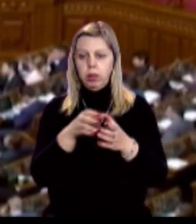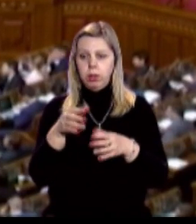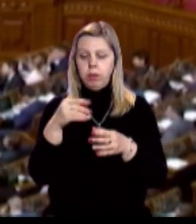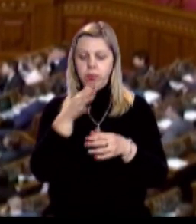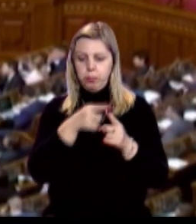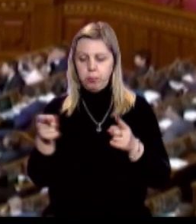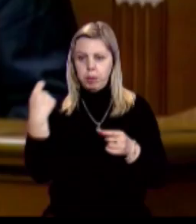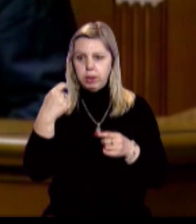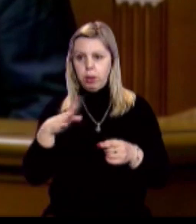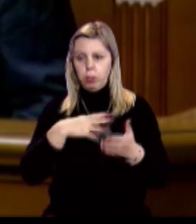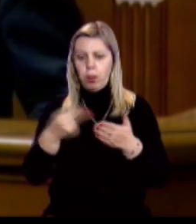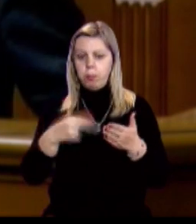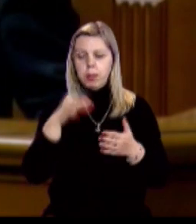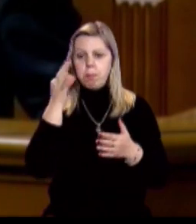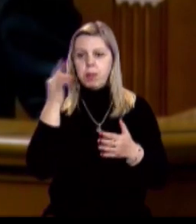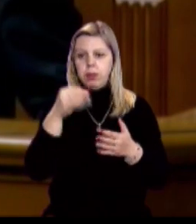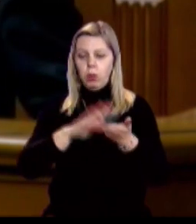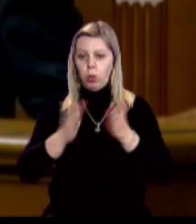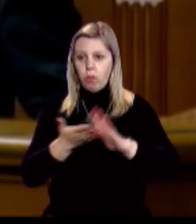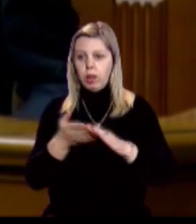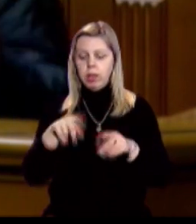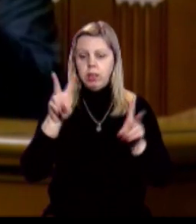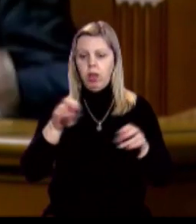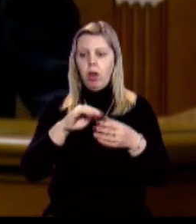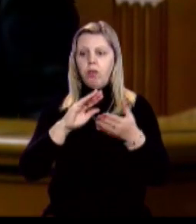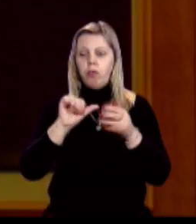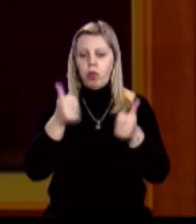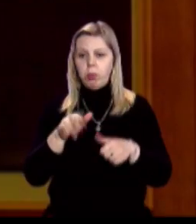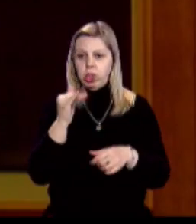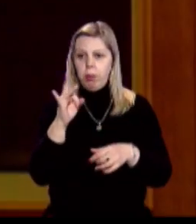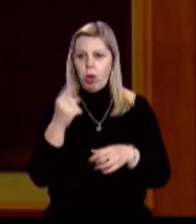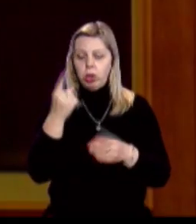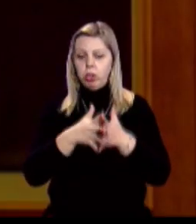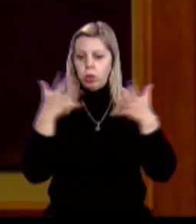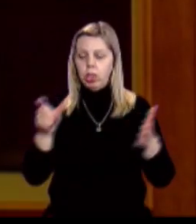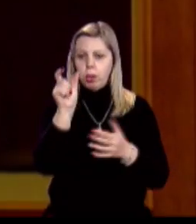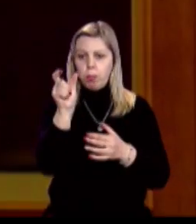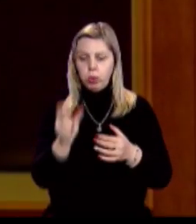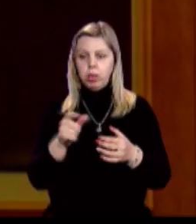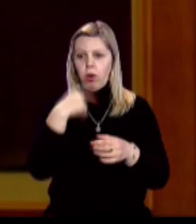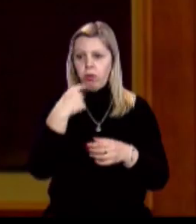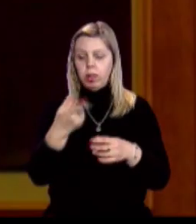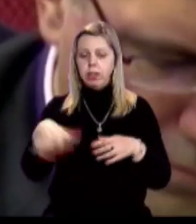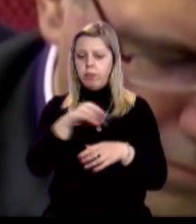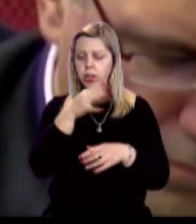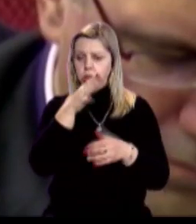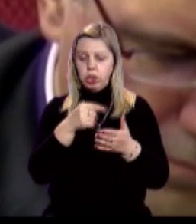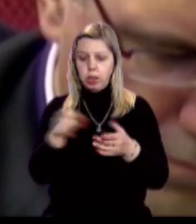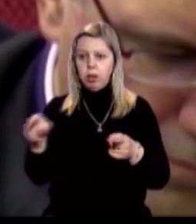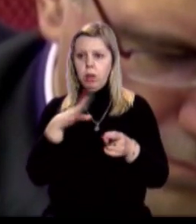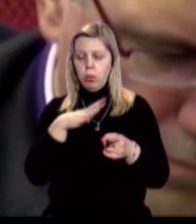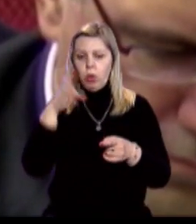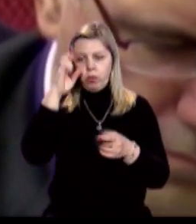часів президентства якого були підписані мінські домовленості, а так звана формула Штайнмаєра – це один із розширених пунктів, каже, за увесь час на посаді